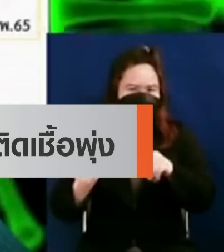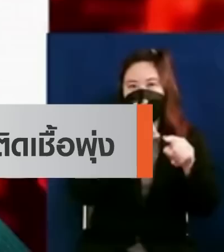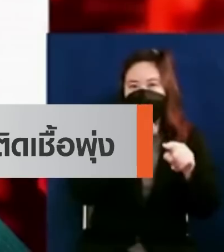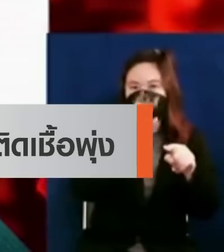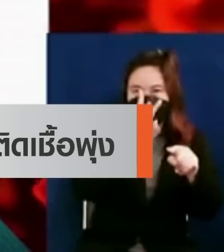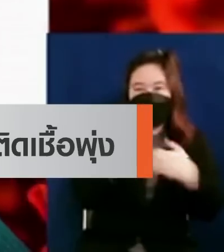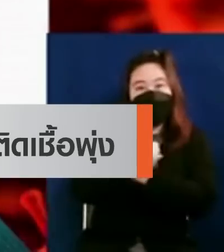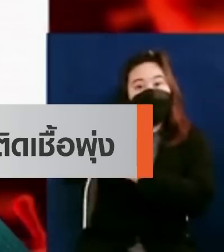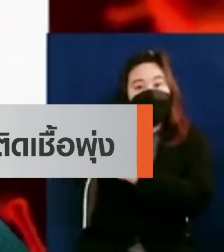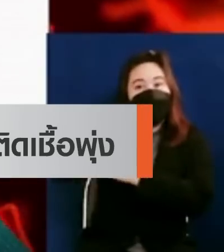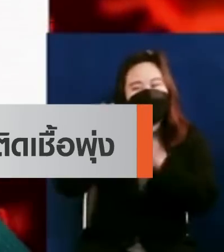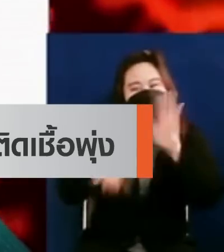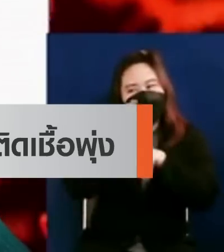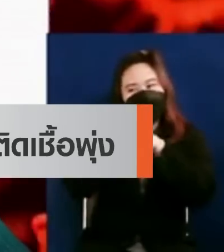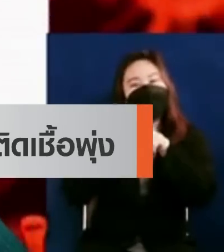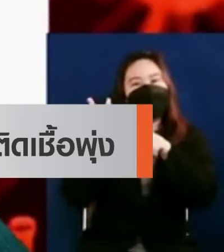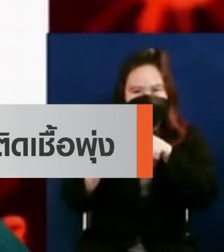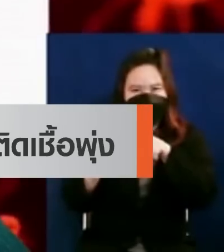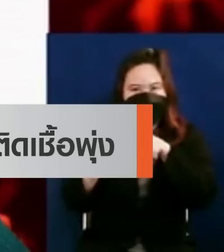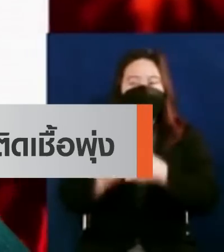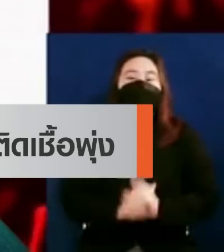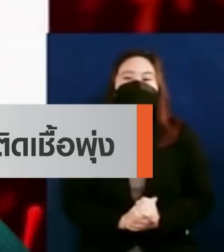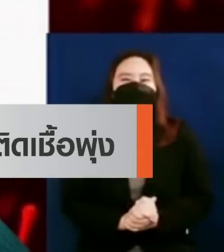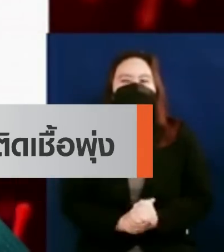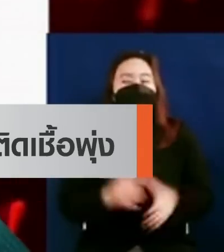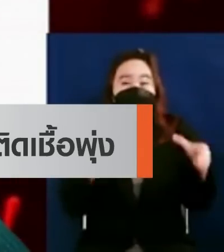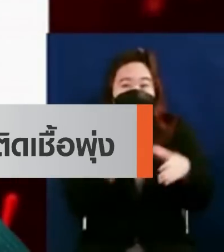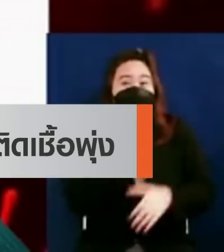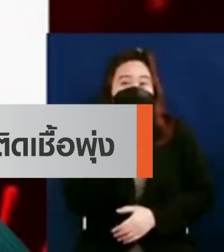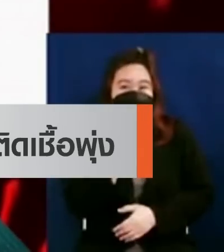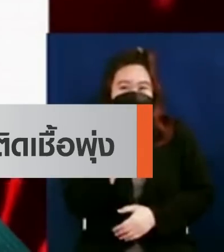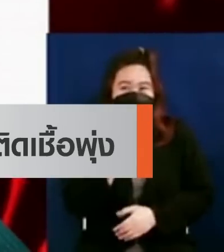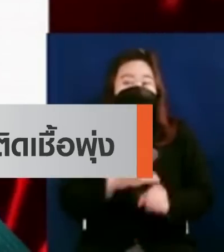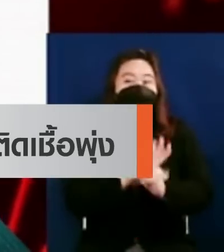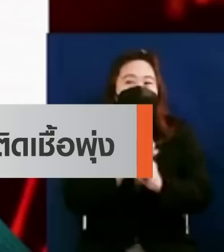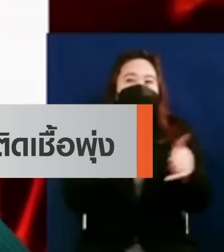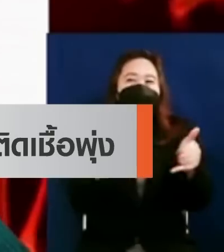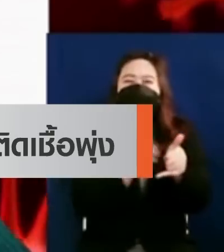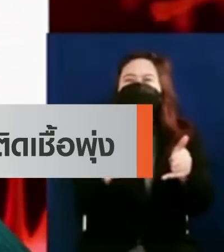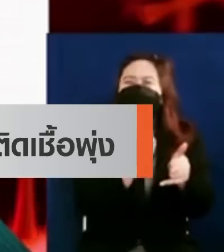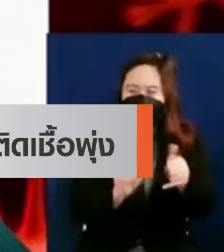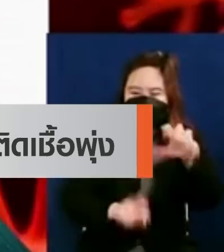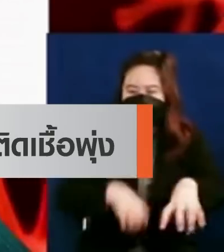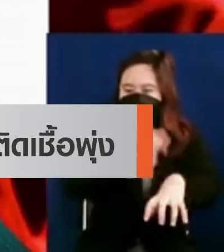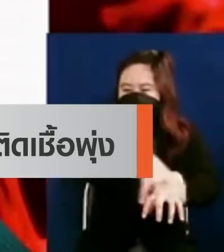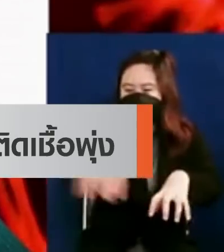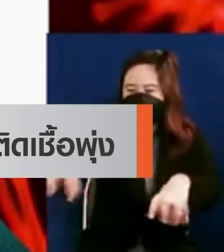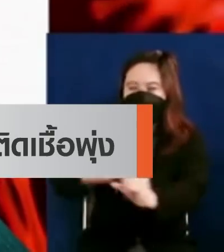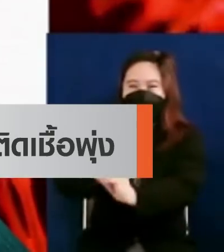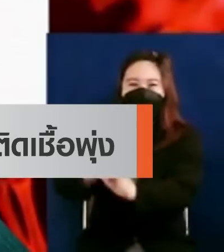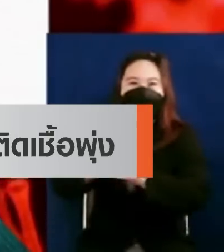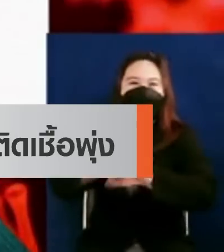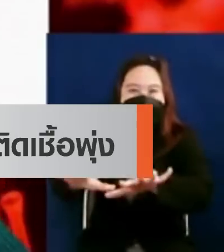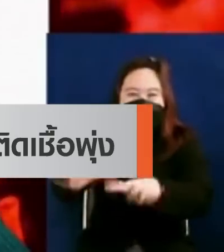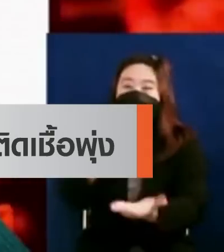ป่วยร้อยละ47มีอาการป่วยนะคะอาการสำคัญก็คือเจ็บคอไอมีไข้ต่ำขณะ